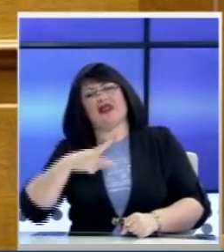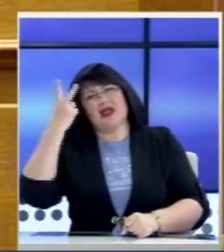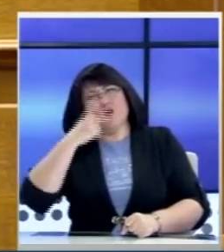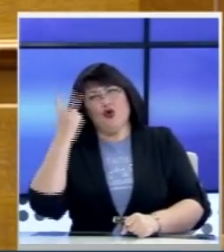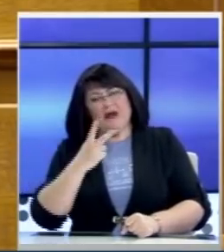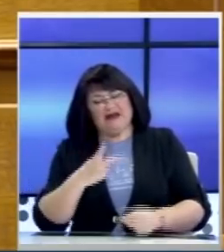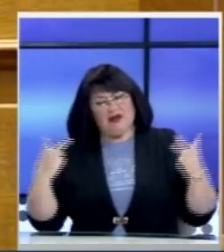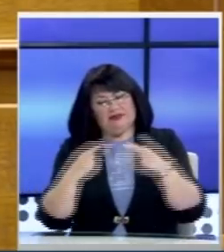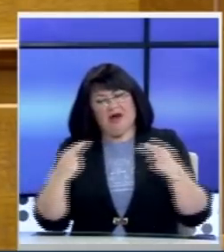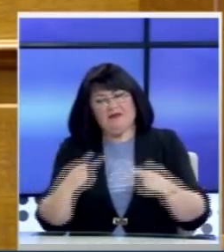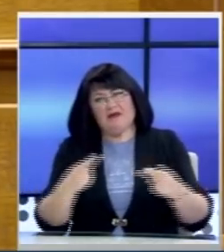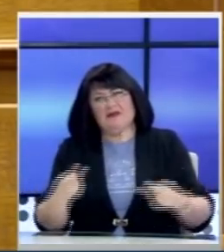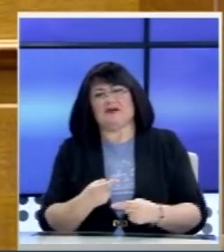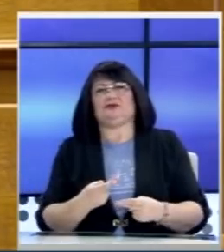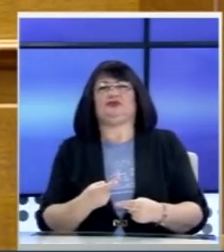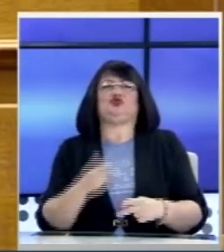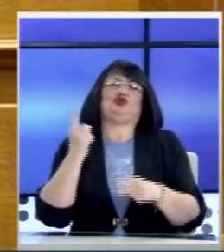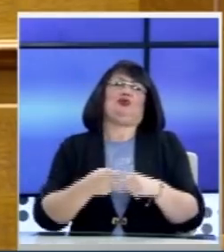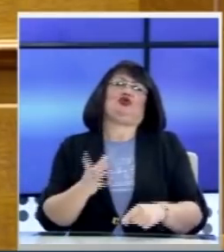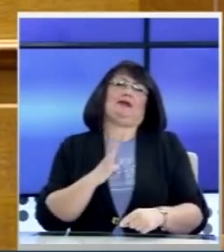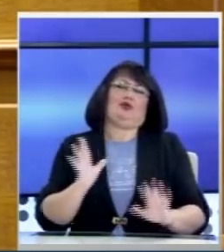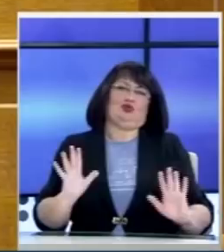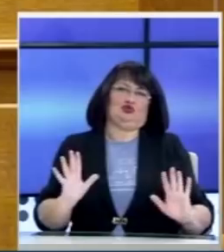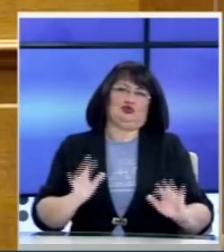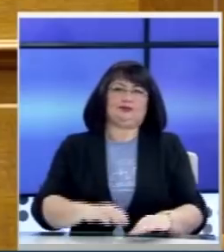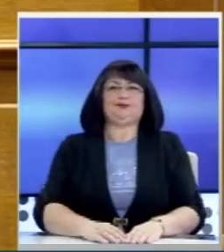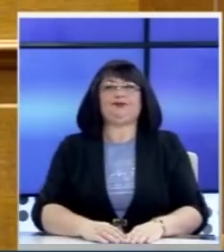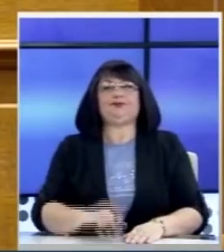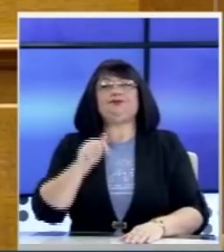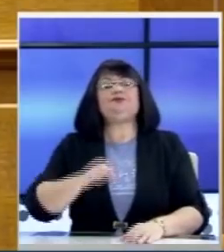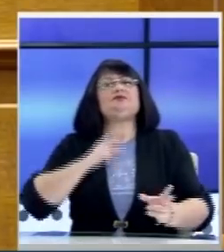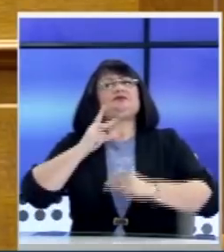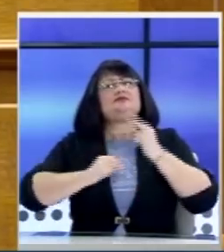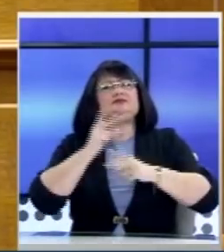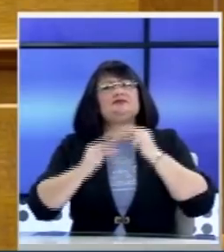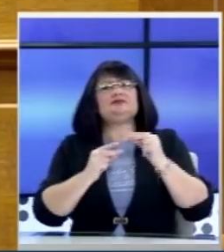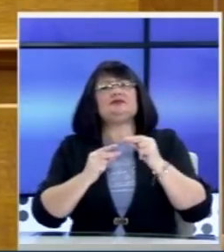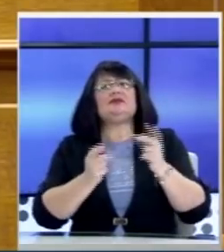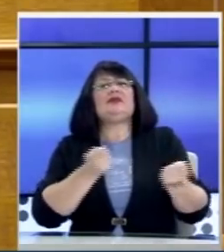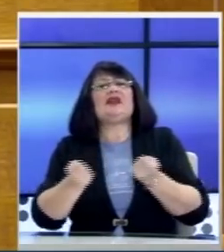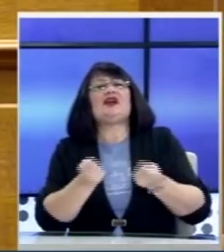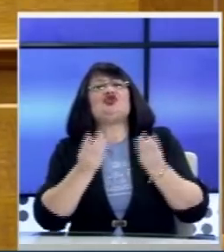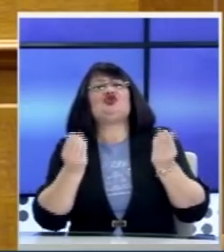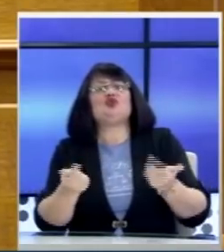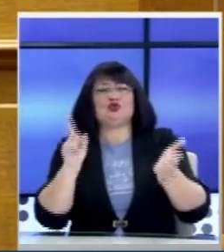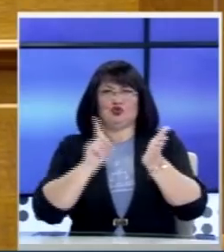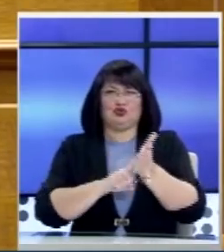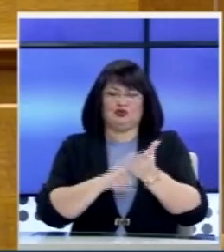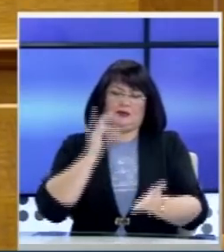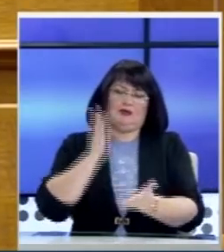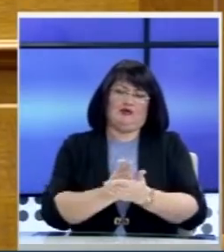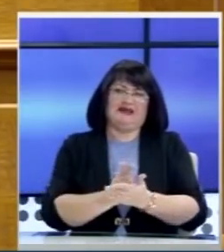βάλατε χέρι στη λαϊκή περιουσία. Εδώ βέβαια μιλάμε για μια στρατηγικού χαρακτήρα νομοθετική